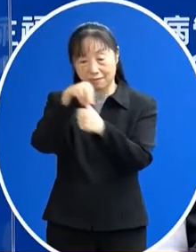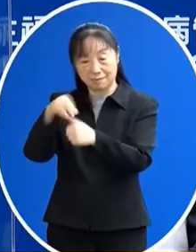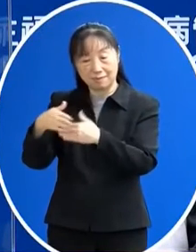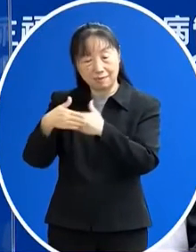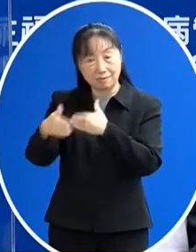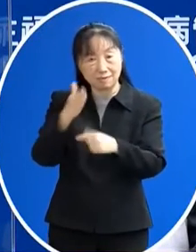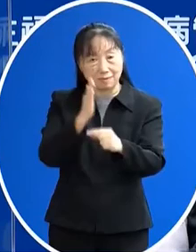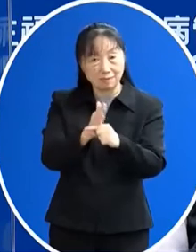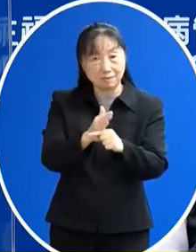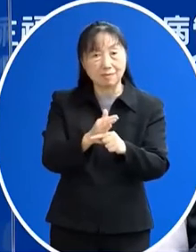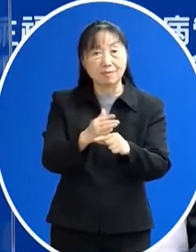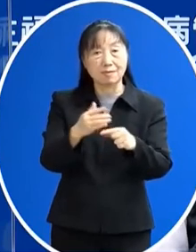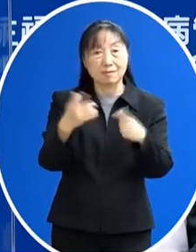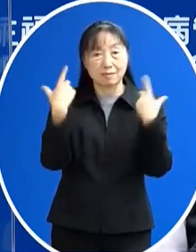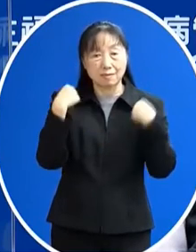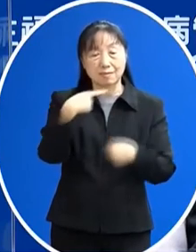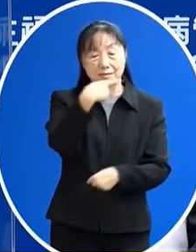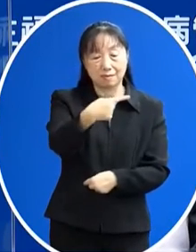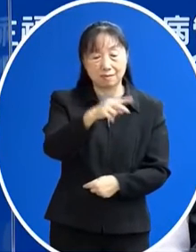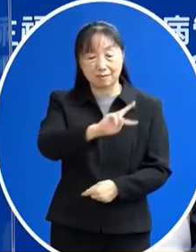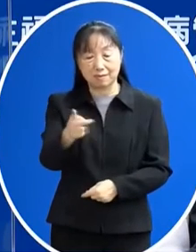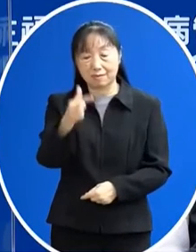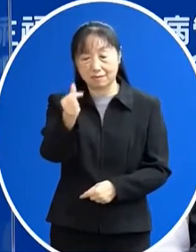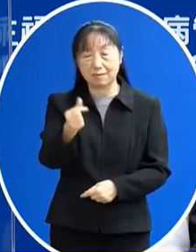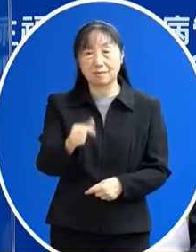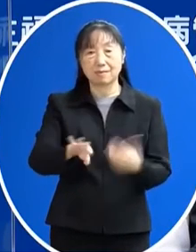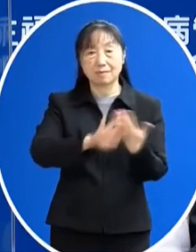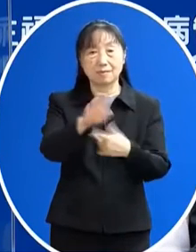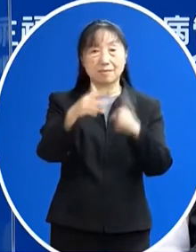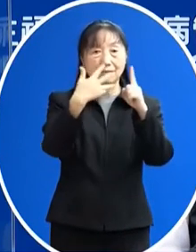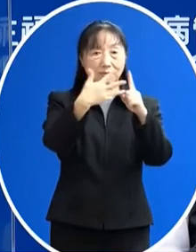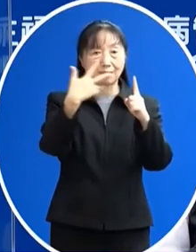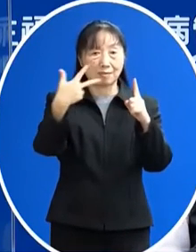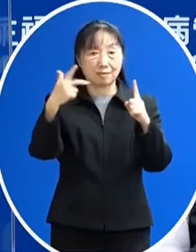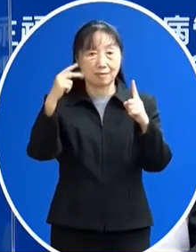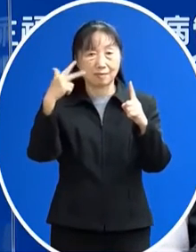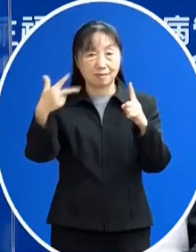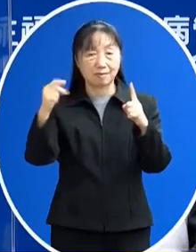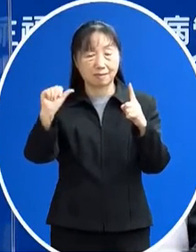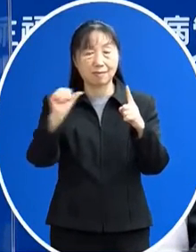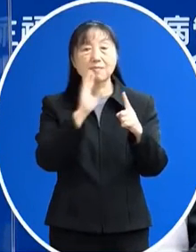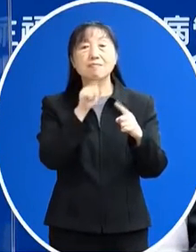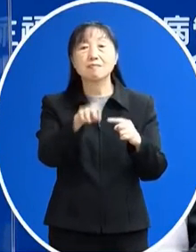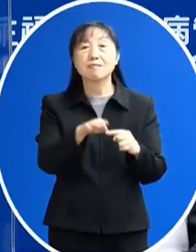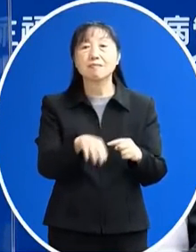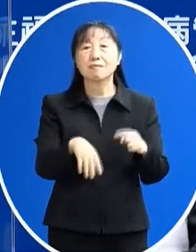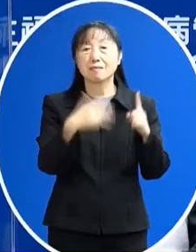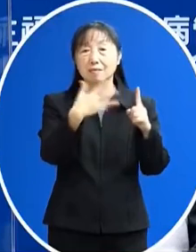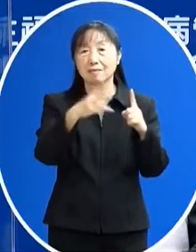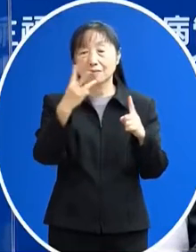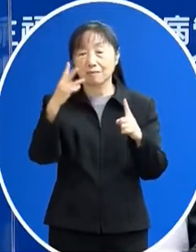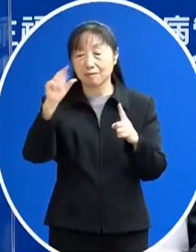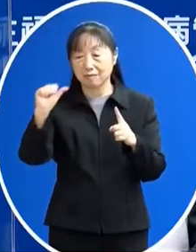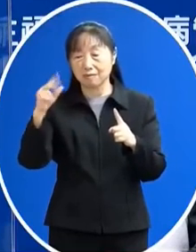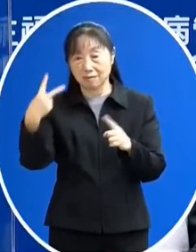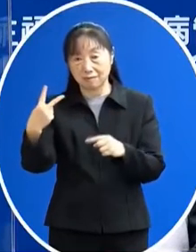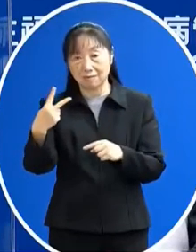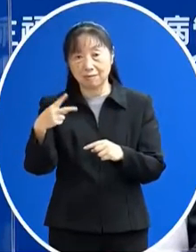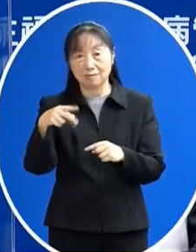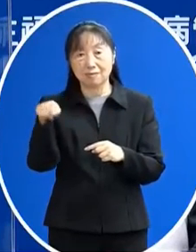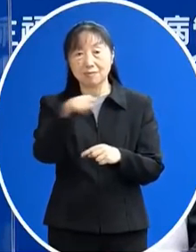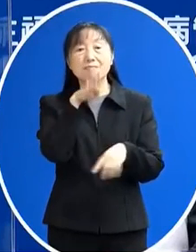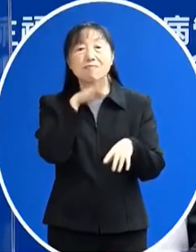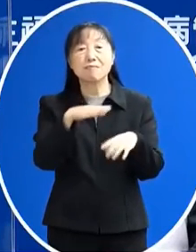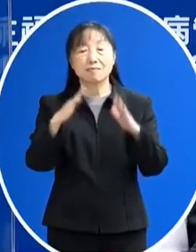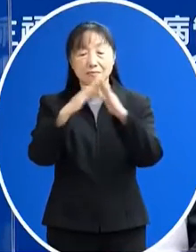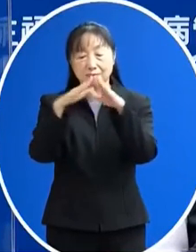框列隔离中那阴转阳。那只有一位18775是18352他们的一个邻